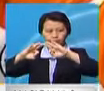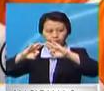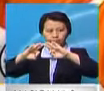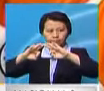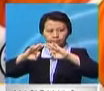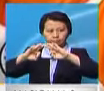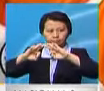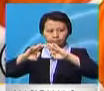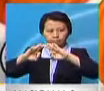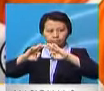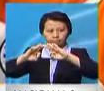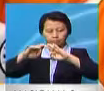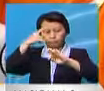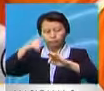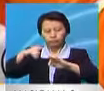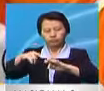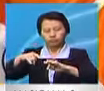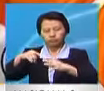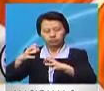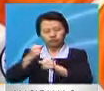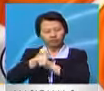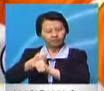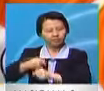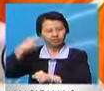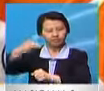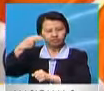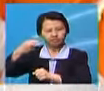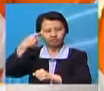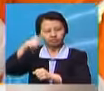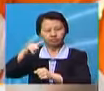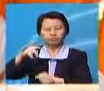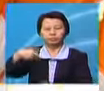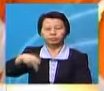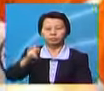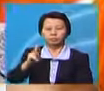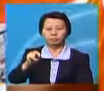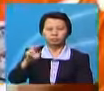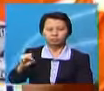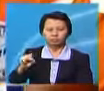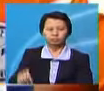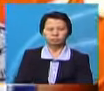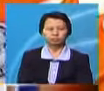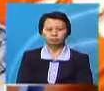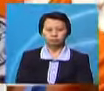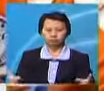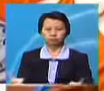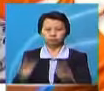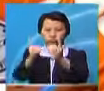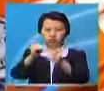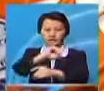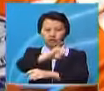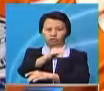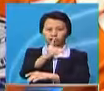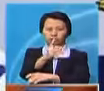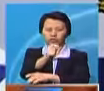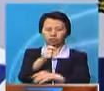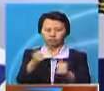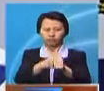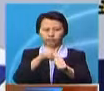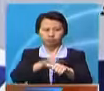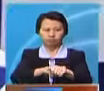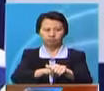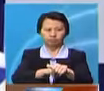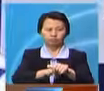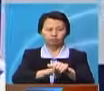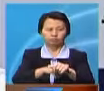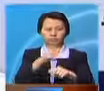melakar sejarah pertama lah untuk PKNS. Pertemuan dengan JDT, penampilan pertama skuad